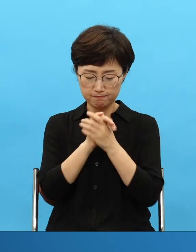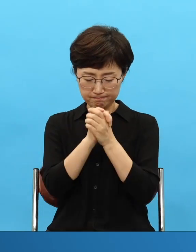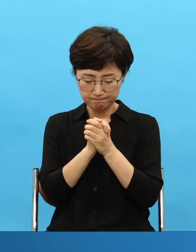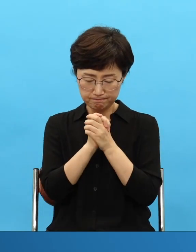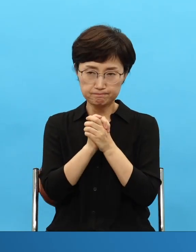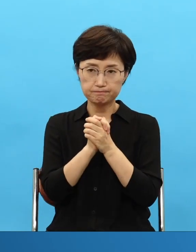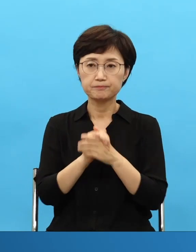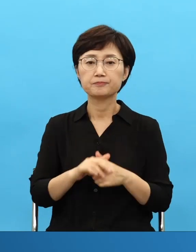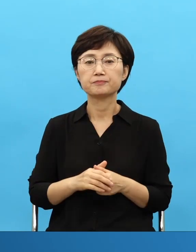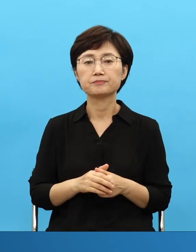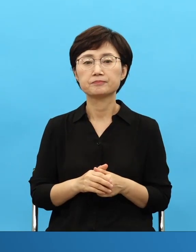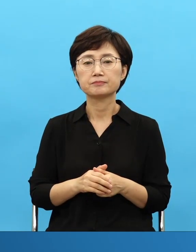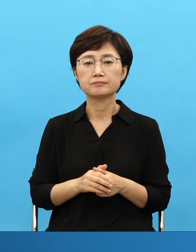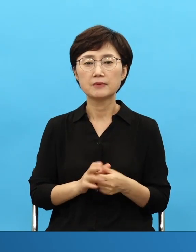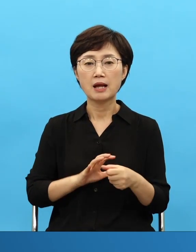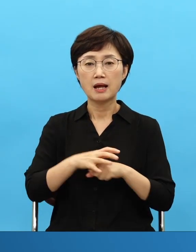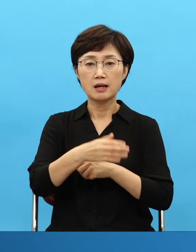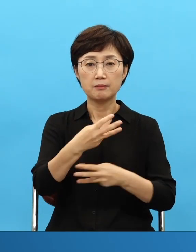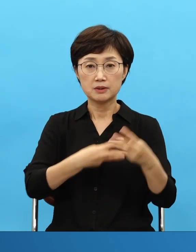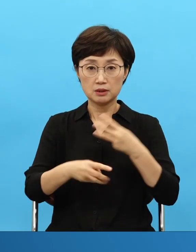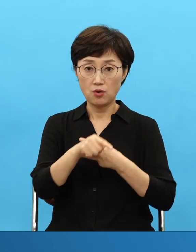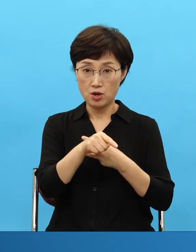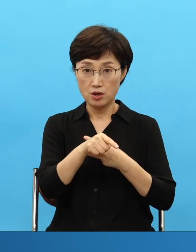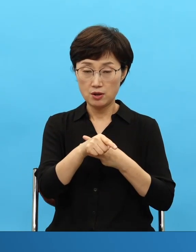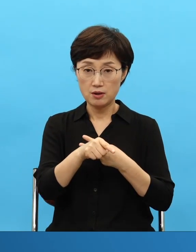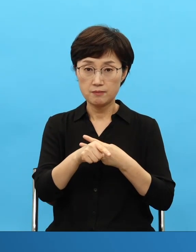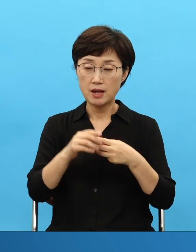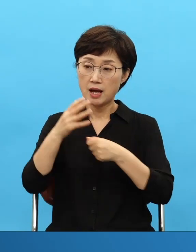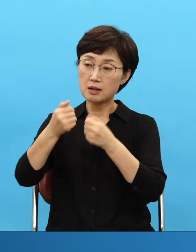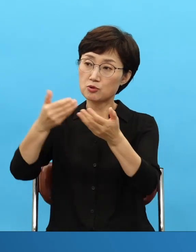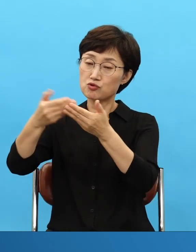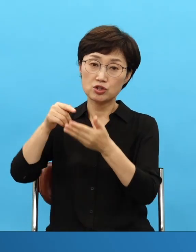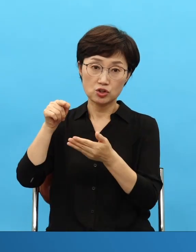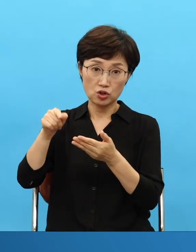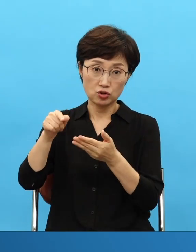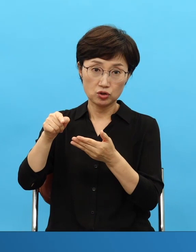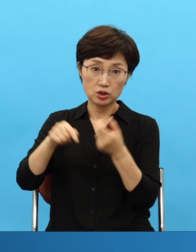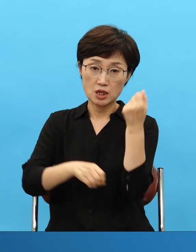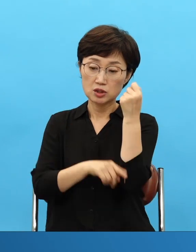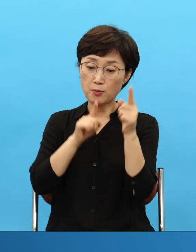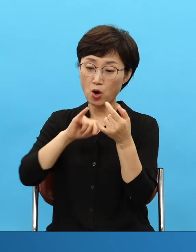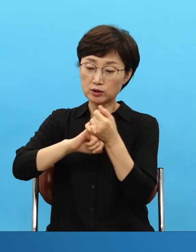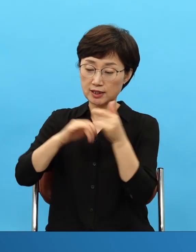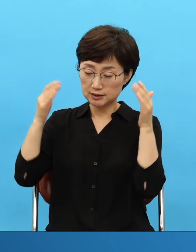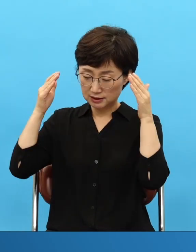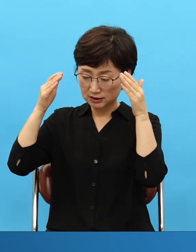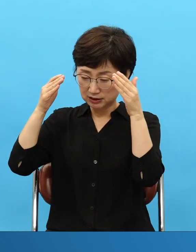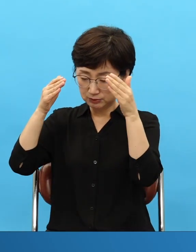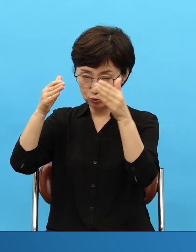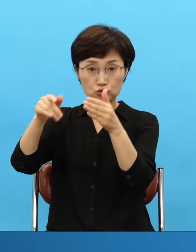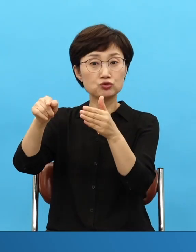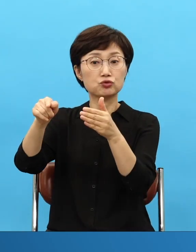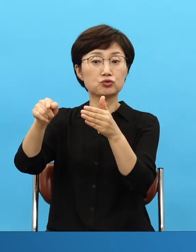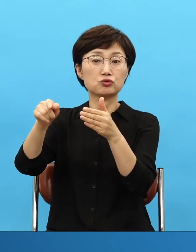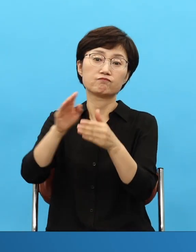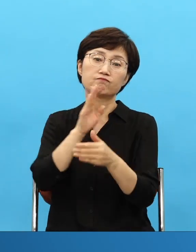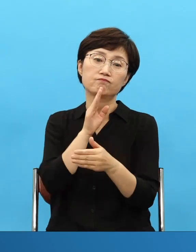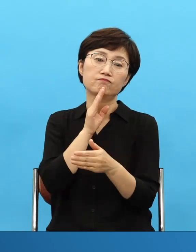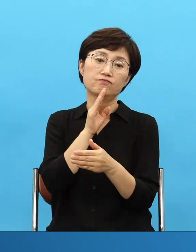묵상했습니다. 이번 세계 랩넌트 대회는 하나님이 주신 것, 근본 언약에 완전 집중하는 말씀과 기도 중심의